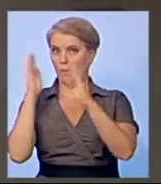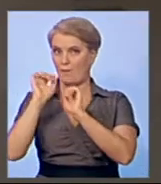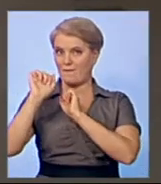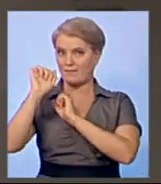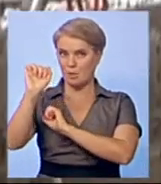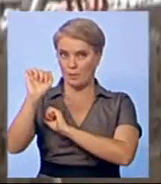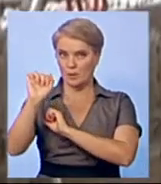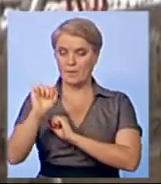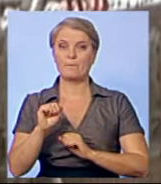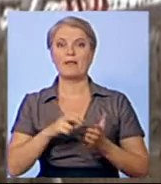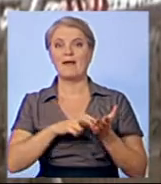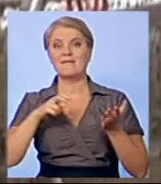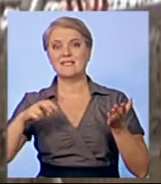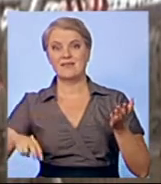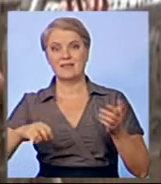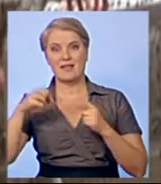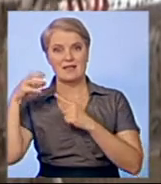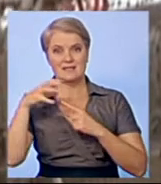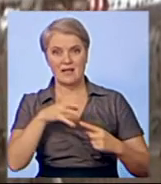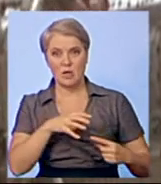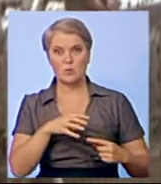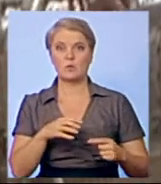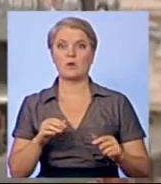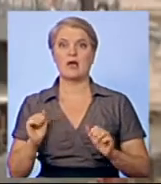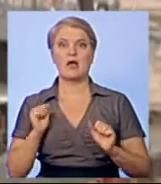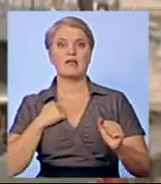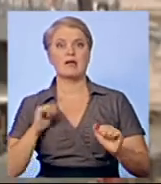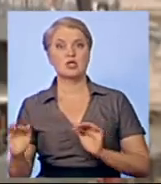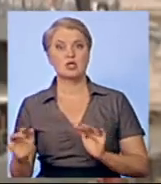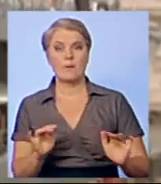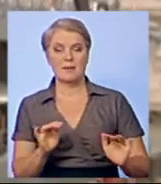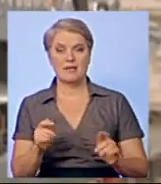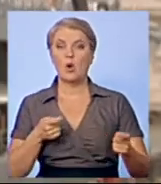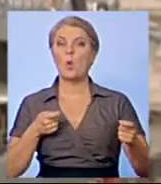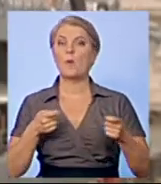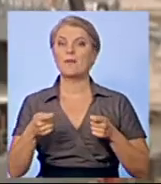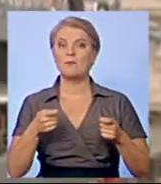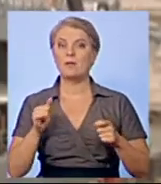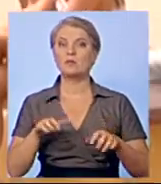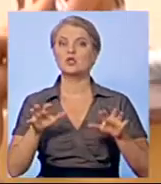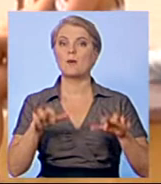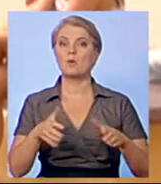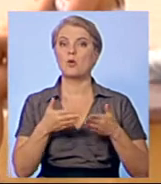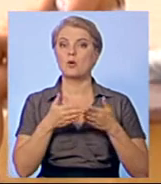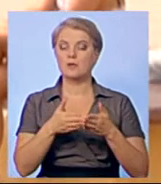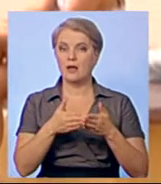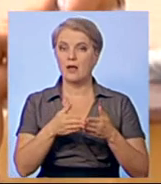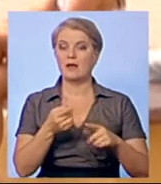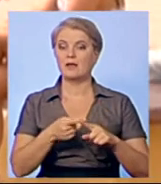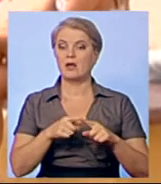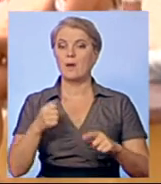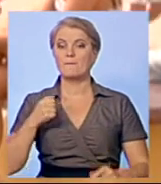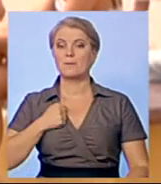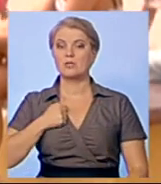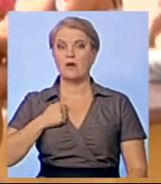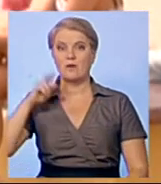морського десанту, рейдові дії і тактичні маневри. Управляти процесом будуть на борту штабного корабля «Маунт Вінтін» військово-морських